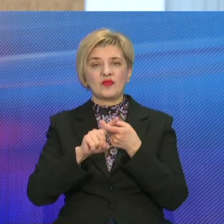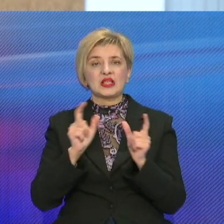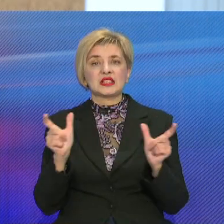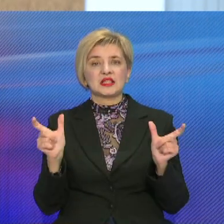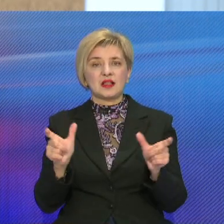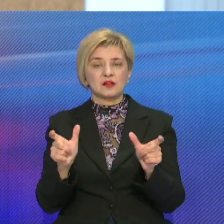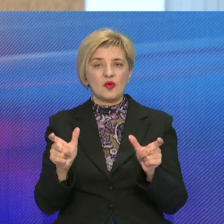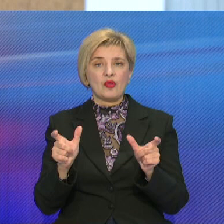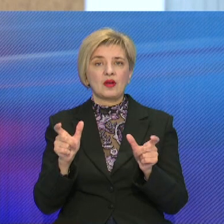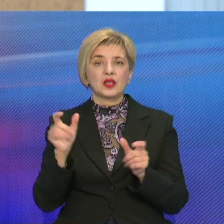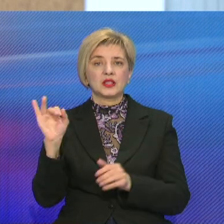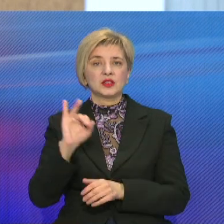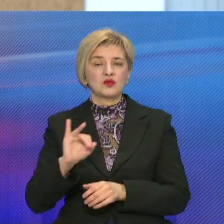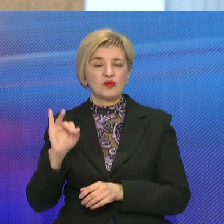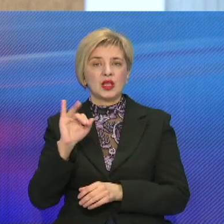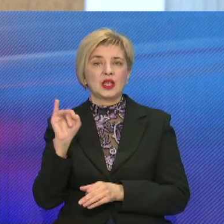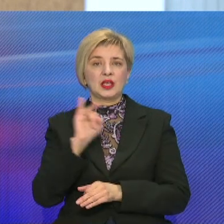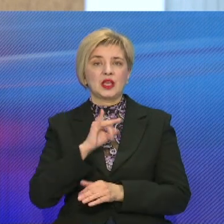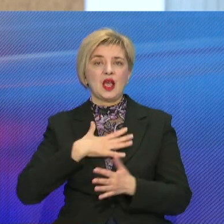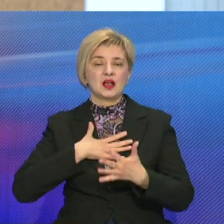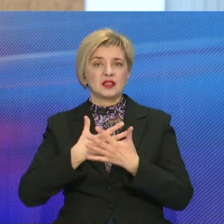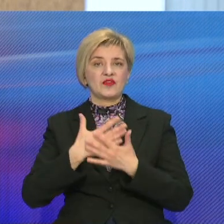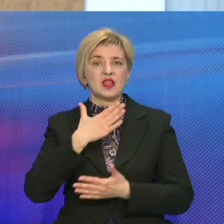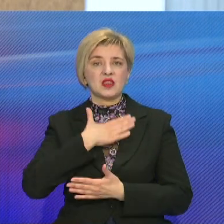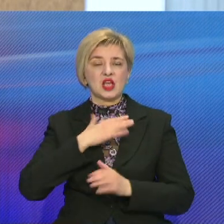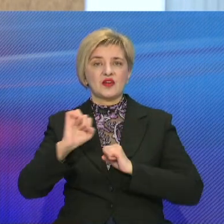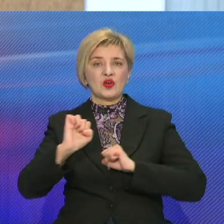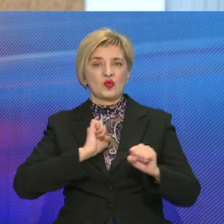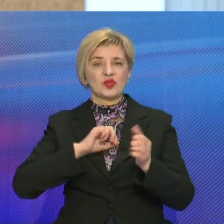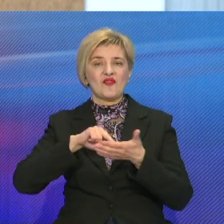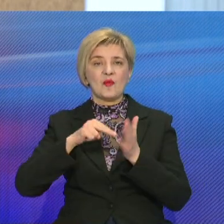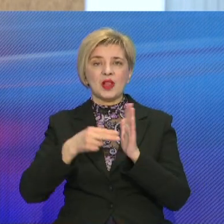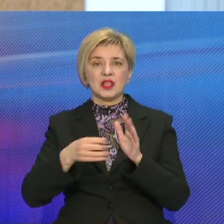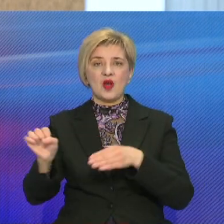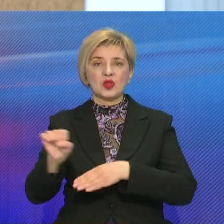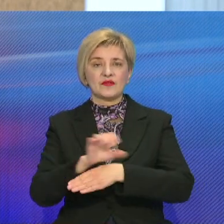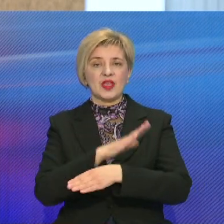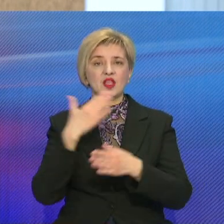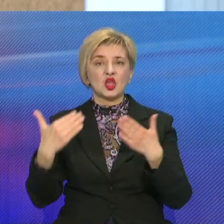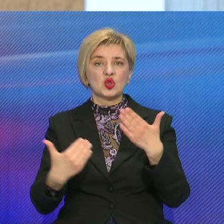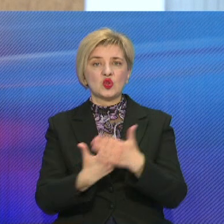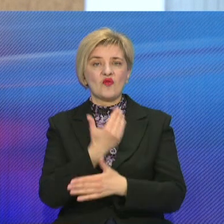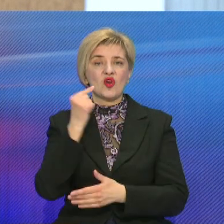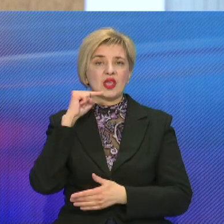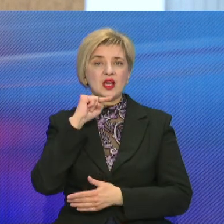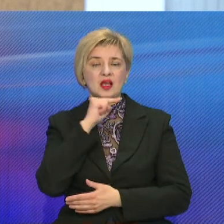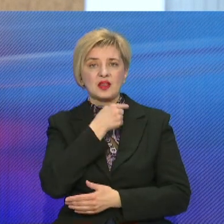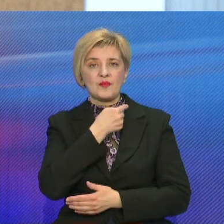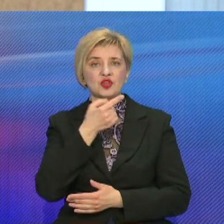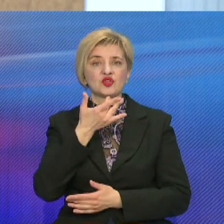санкционной истории, а также к активности нашего руководства в плане освоения новых